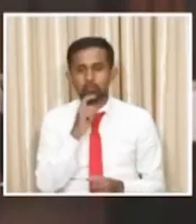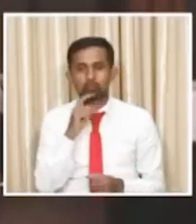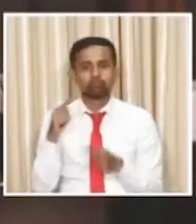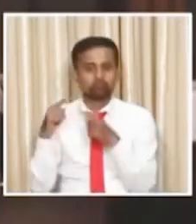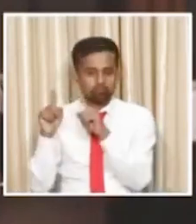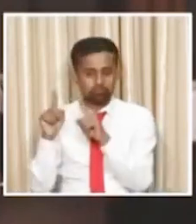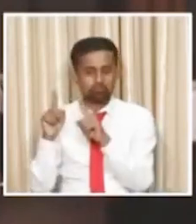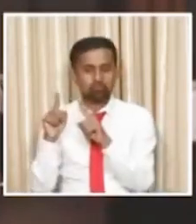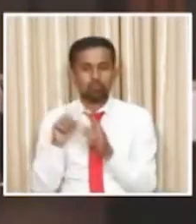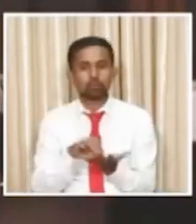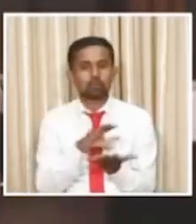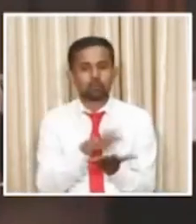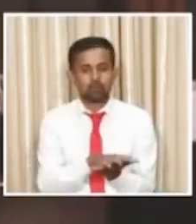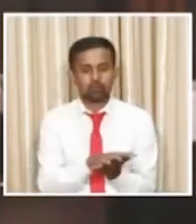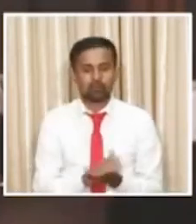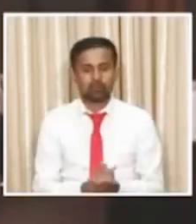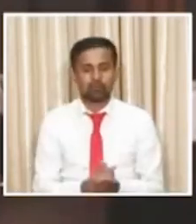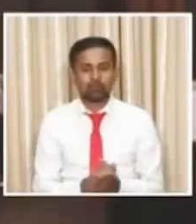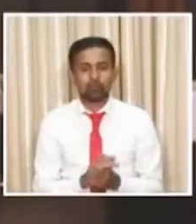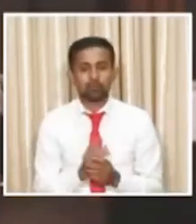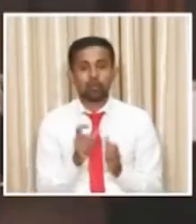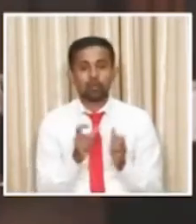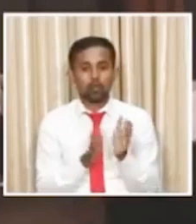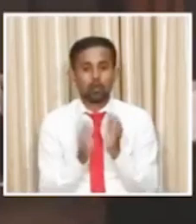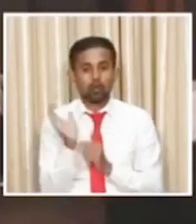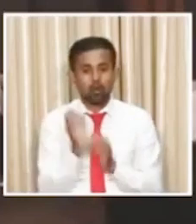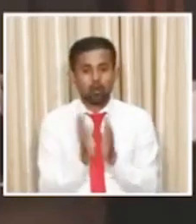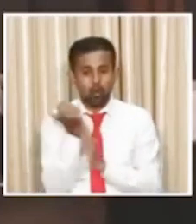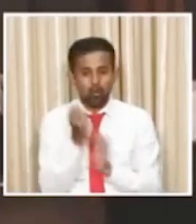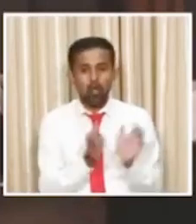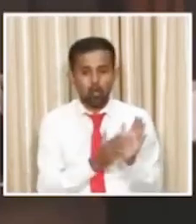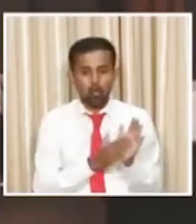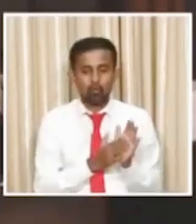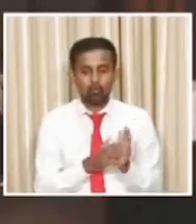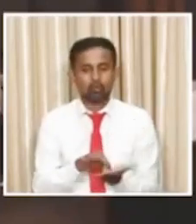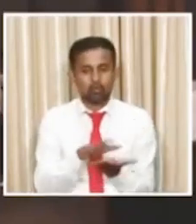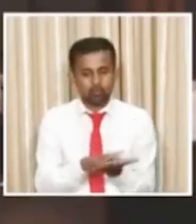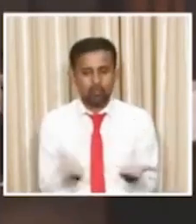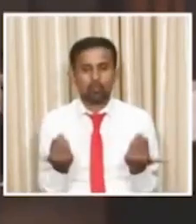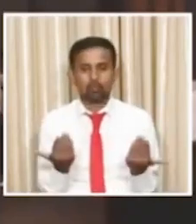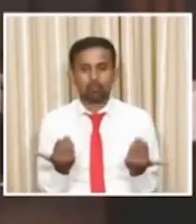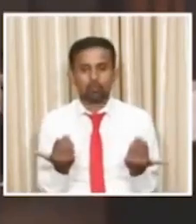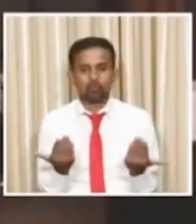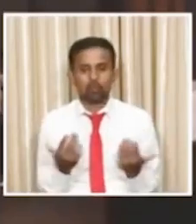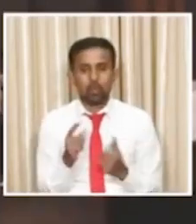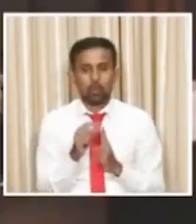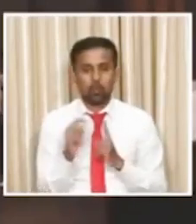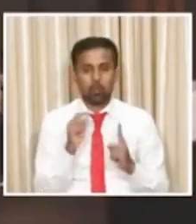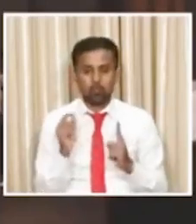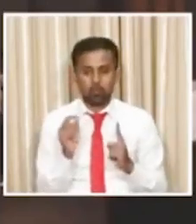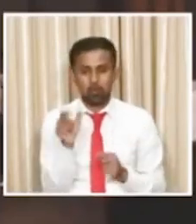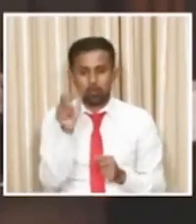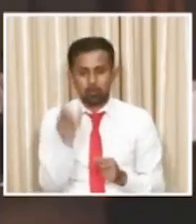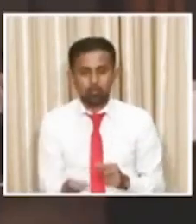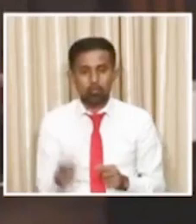வேண்டும். கஜேந்திரகுமார் பொன்னம்பலம் தனக்காக பாதுகாப்பு உத்தியோகத்தர் ஒருவரை கூட பயன்படுத்தாத ஒருவர். இவருக்கு